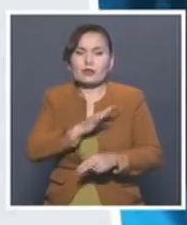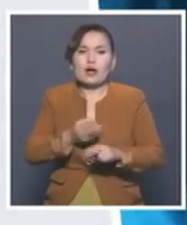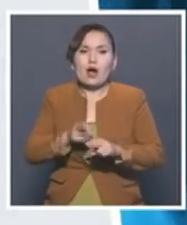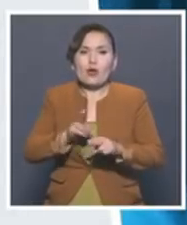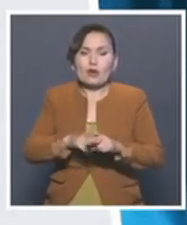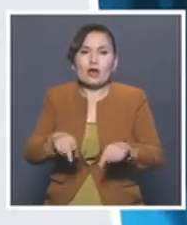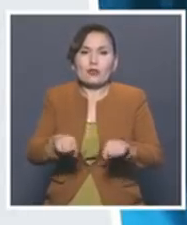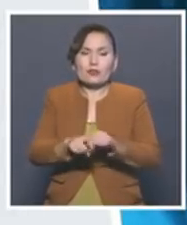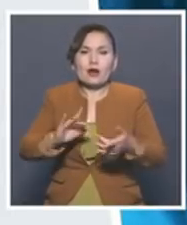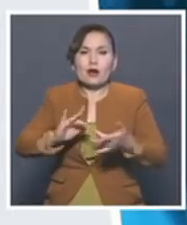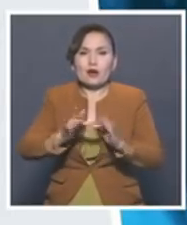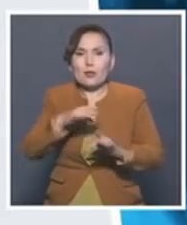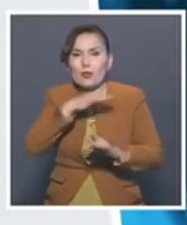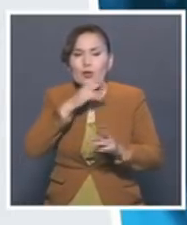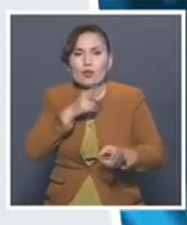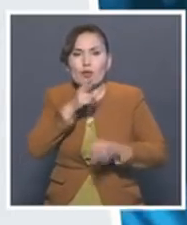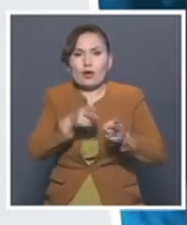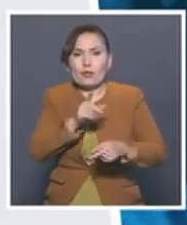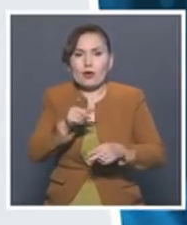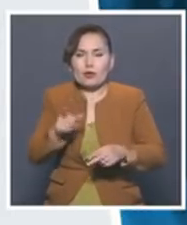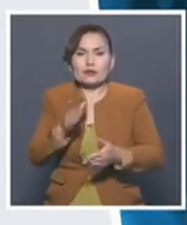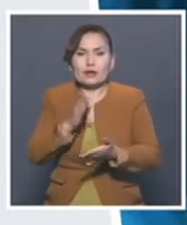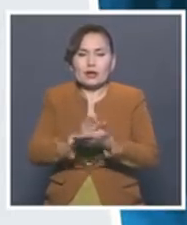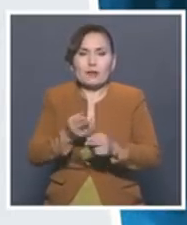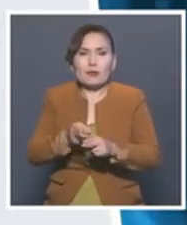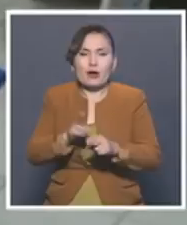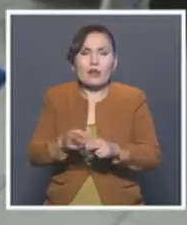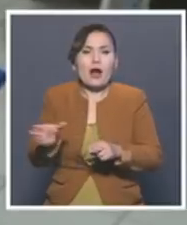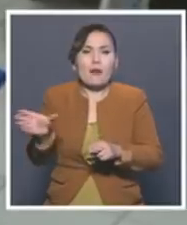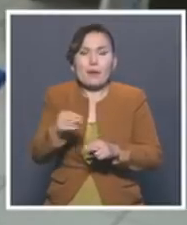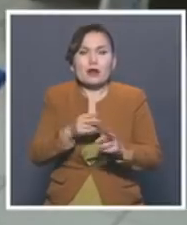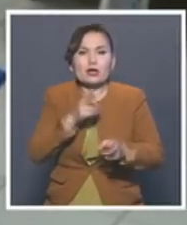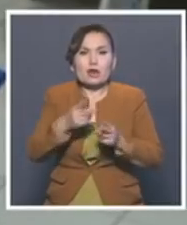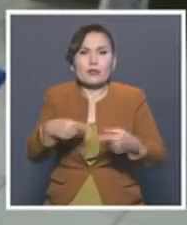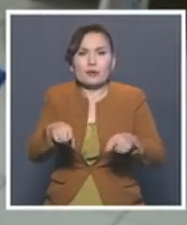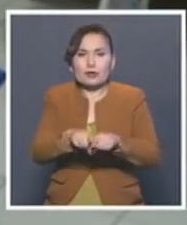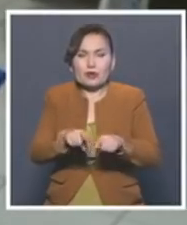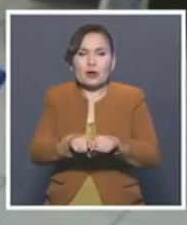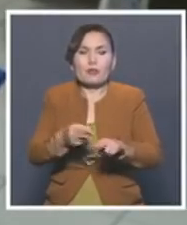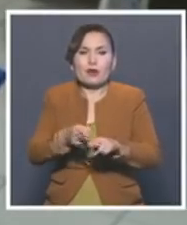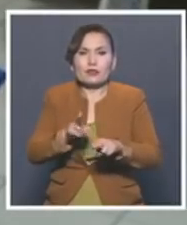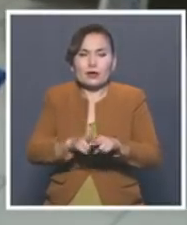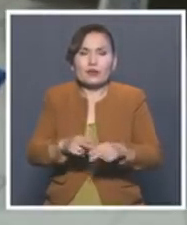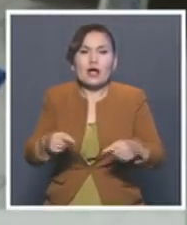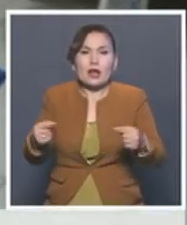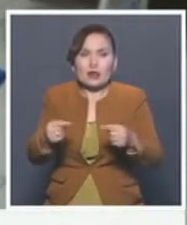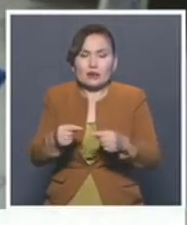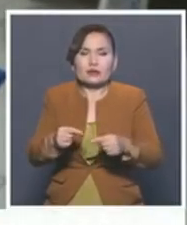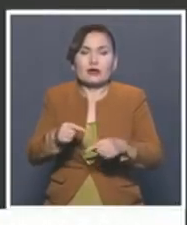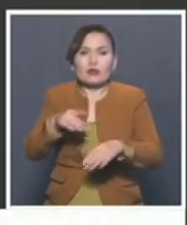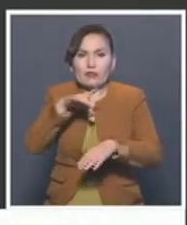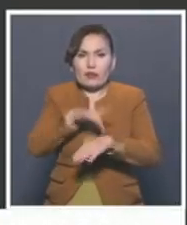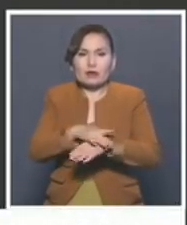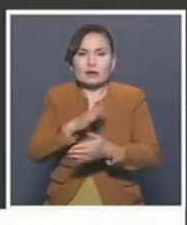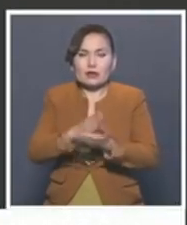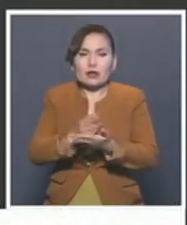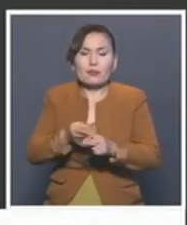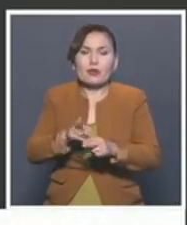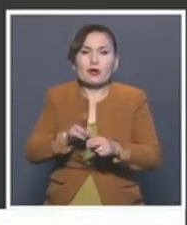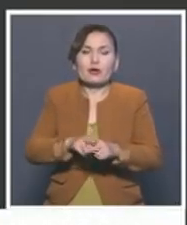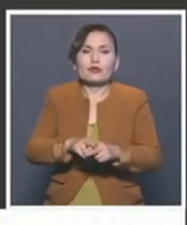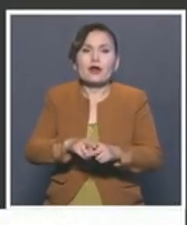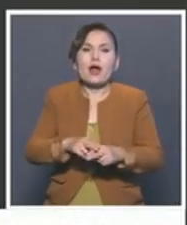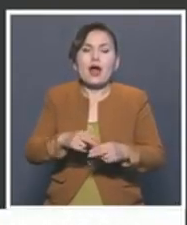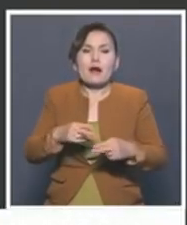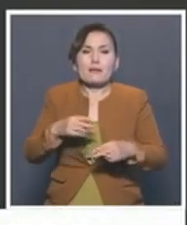желіде мұндай көңіл толмаушылықтан көз сүрінеді. Бәрінің уәжі ұқсас, бірақ құр байбалам емес, ақиқат. Мемлекеттік әлеуметтік медициналық